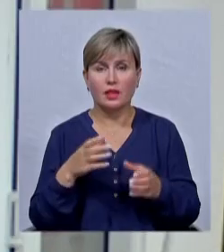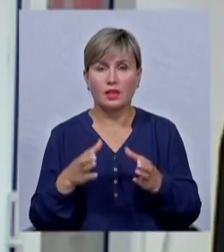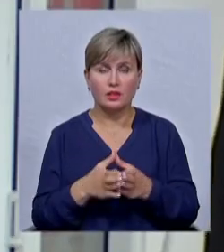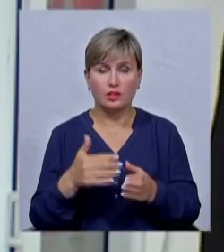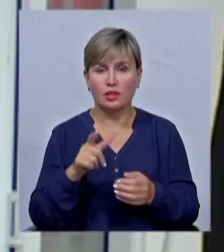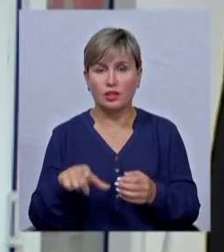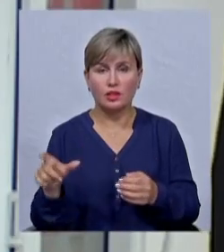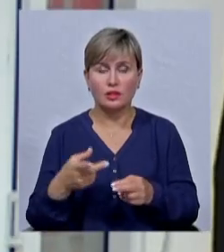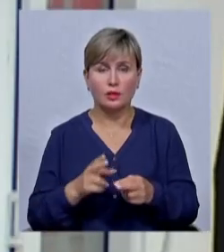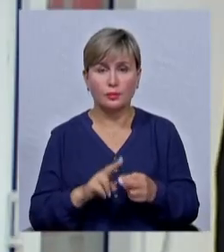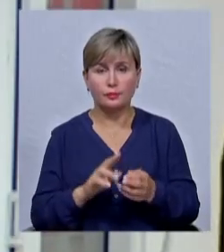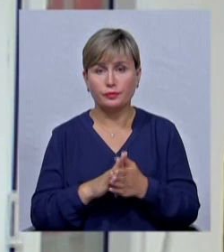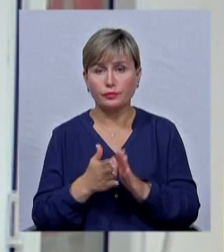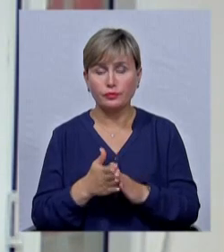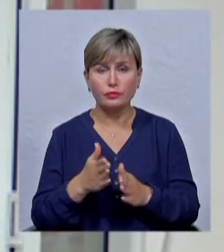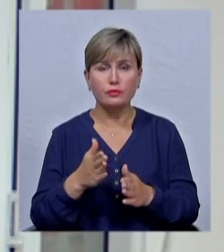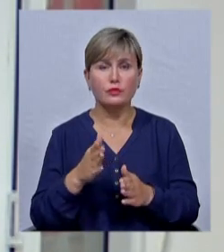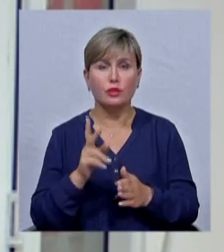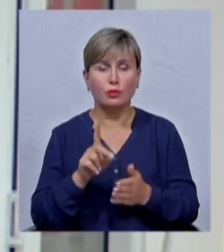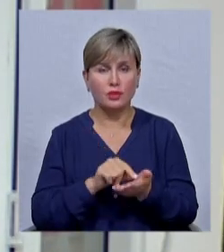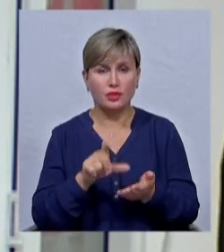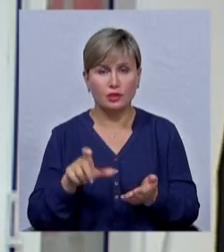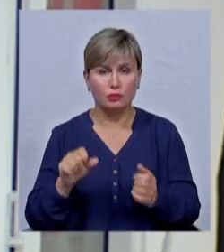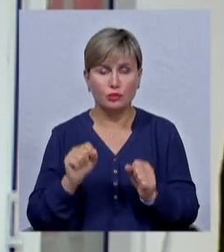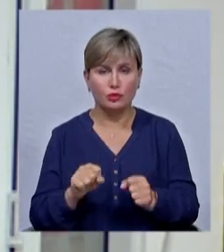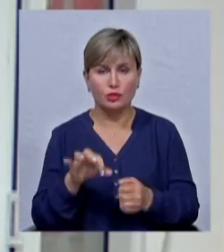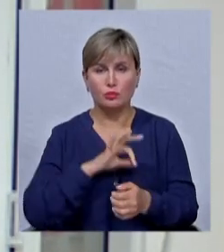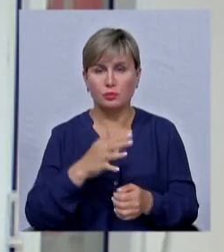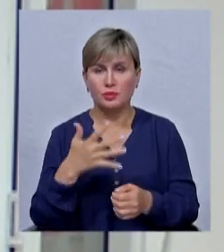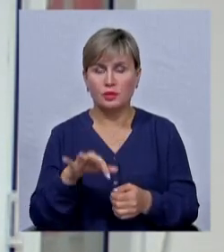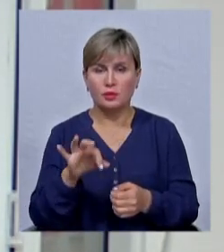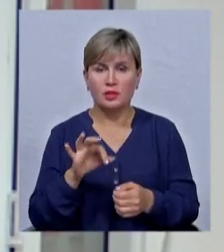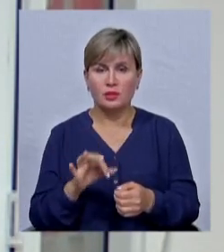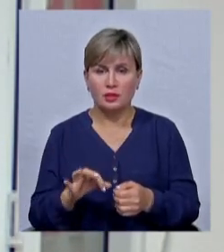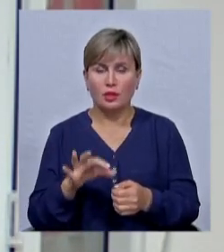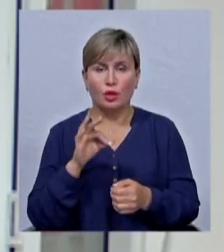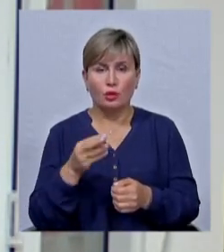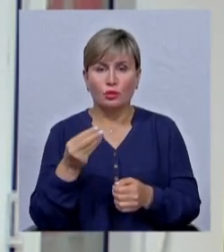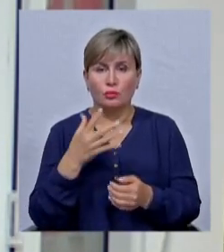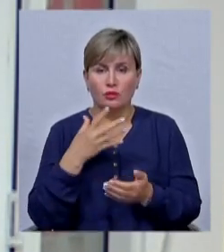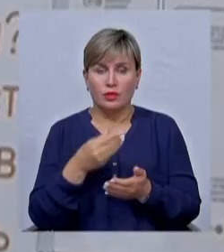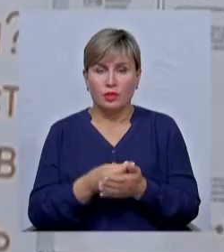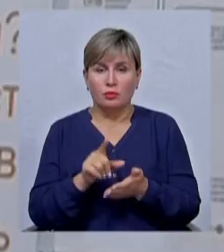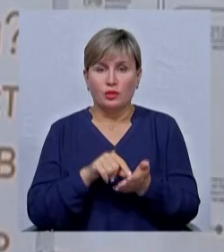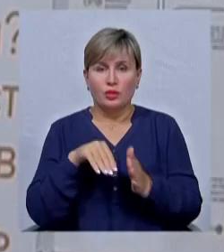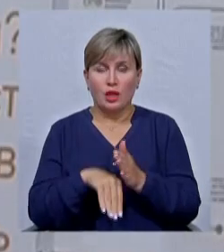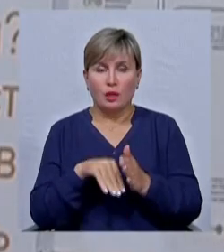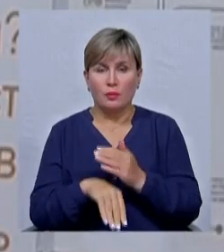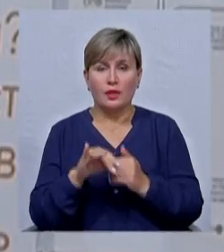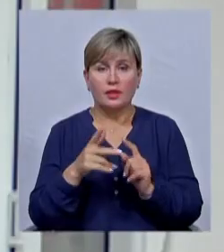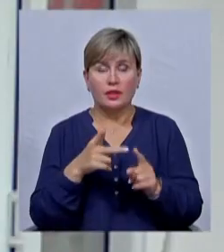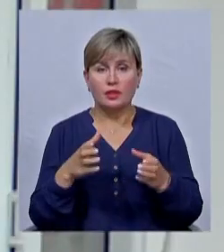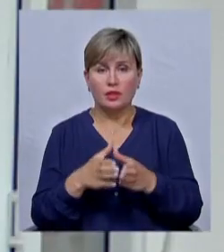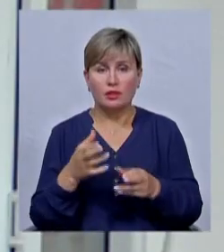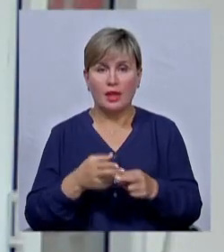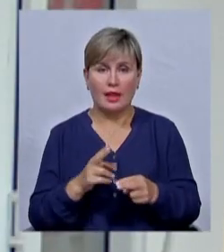это состоявшиеся пенсионеры они могут использовать 50 процентов от суммы своих пенсионных накоплений и третья категория